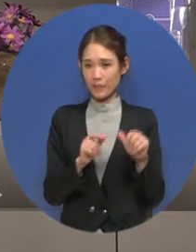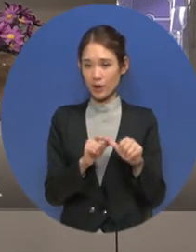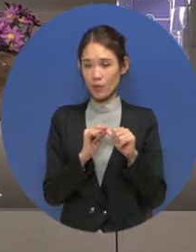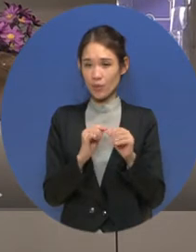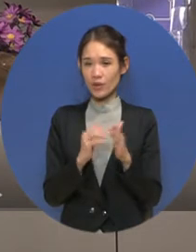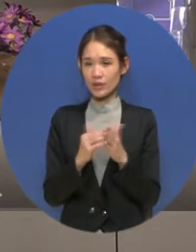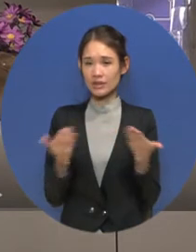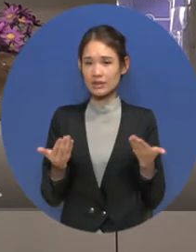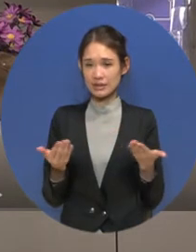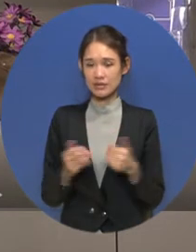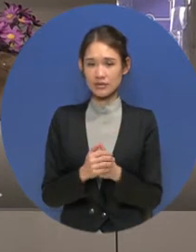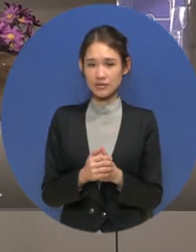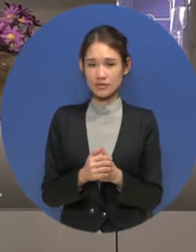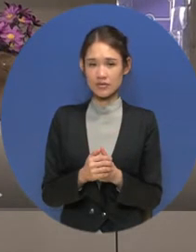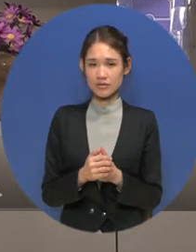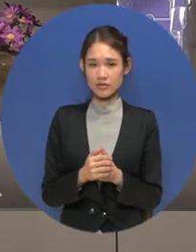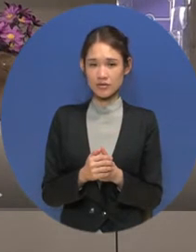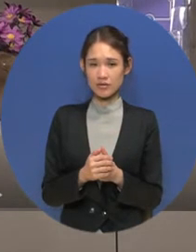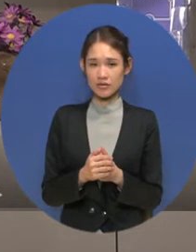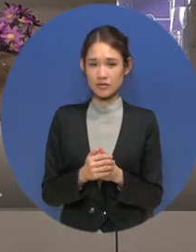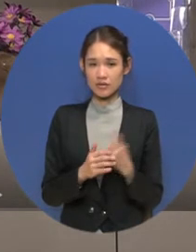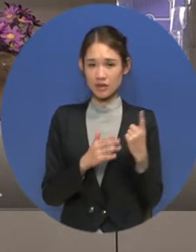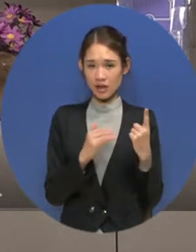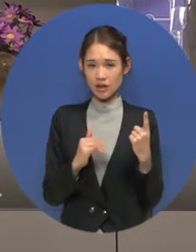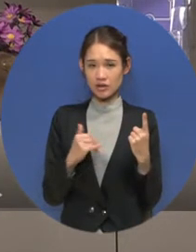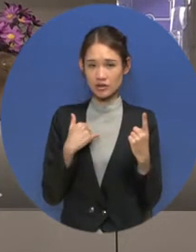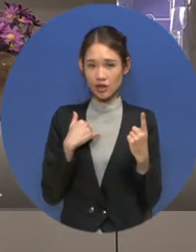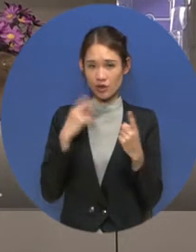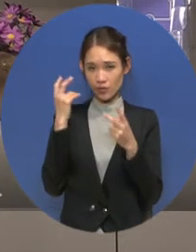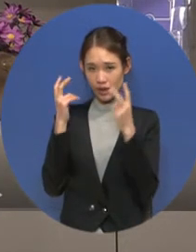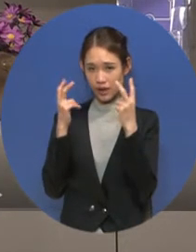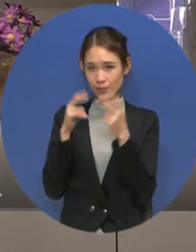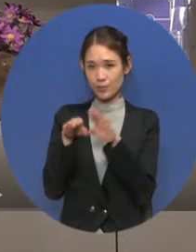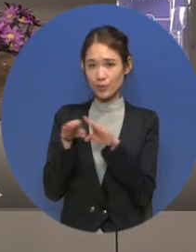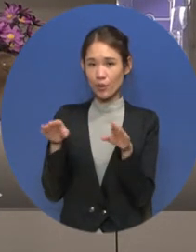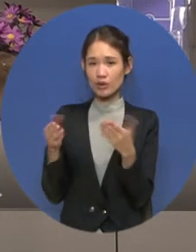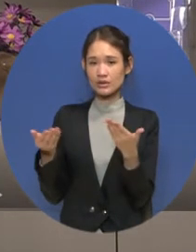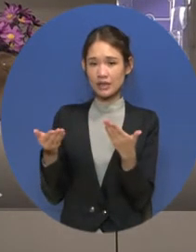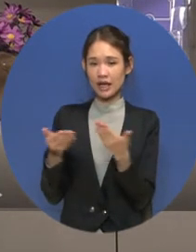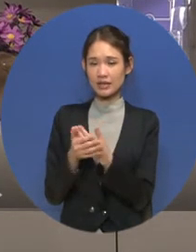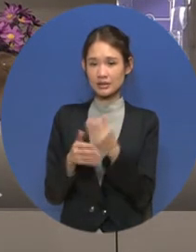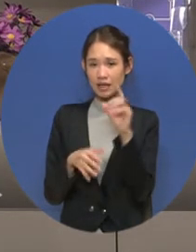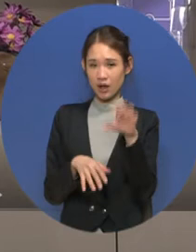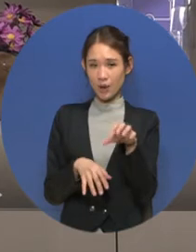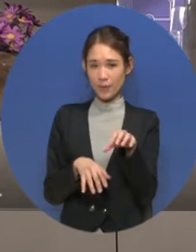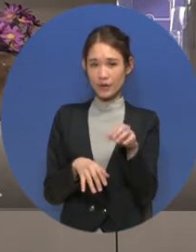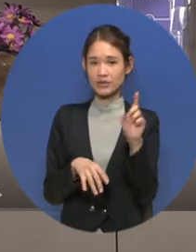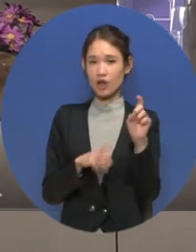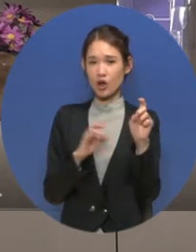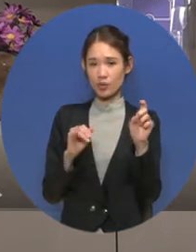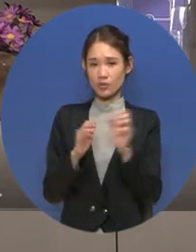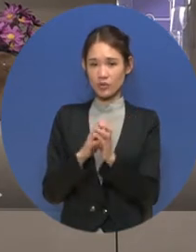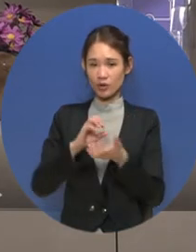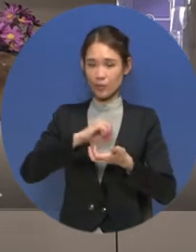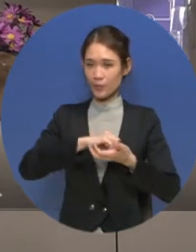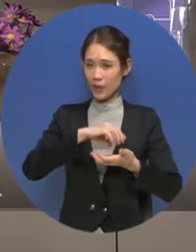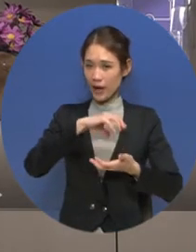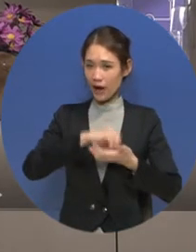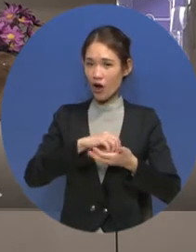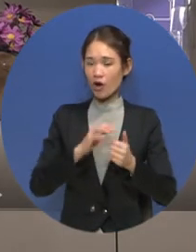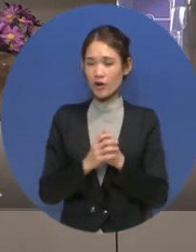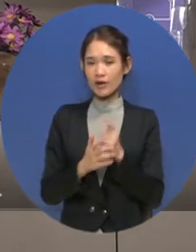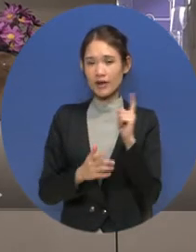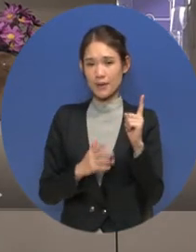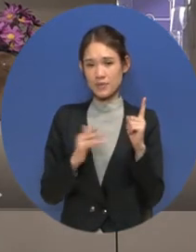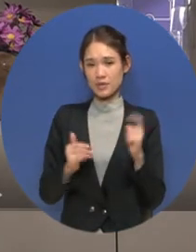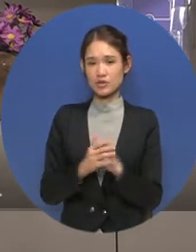일하고 있습니다. 지금 한 명은 저희 회사 이제 표준사업장에서 10명, 저쪽